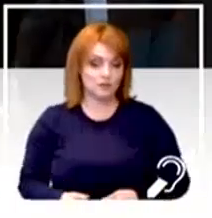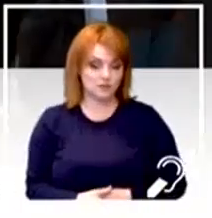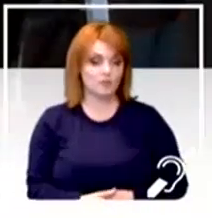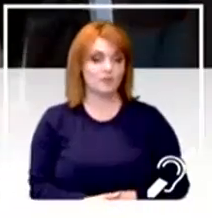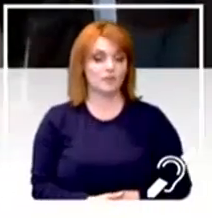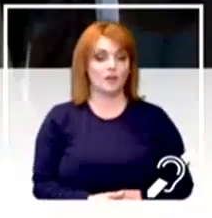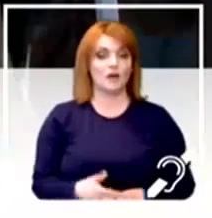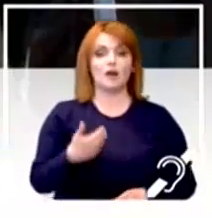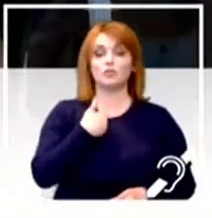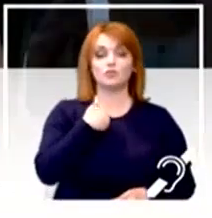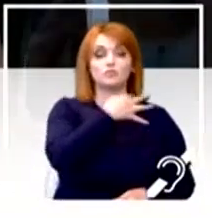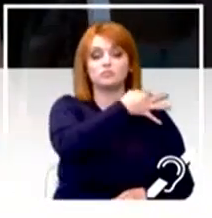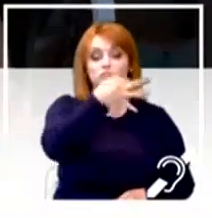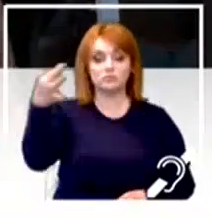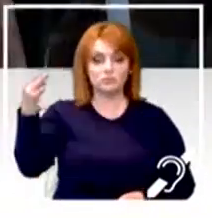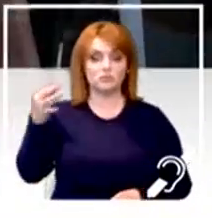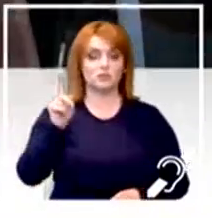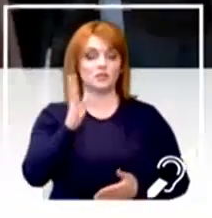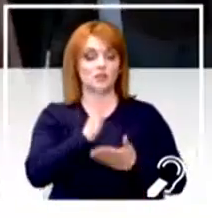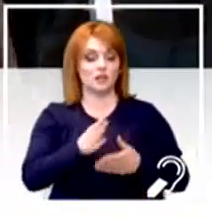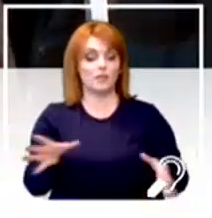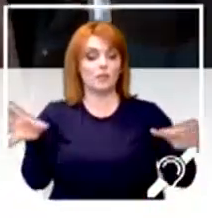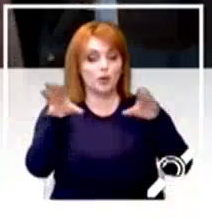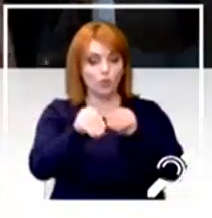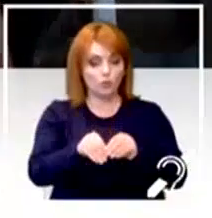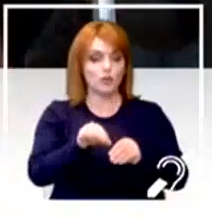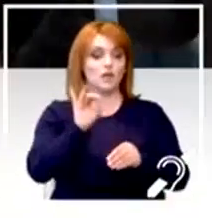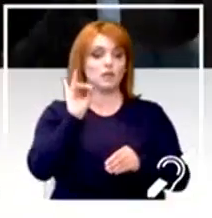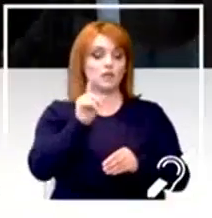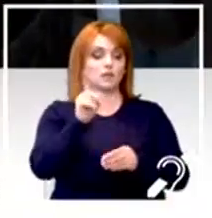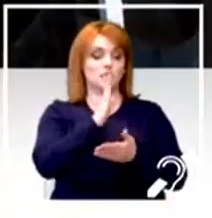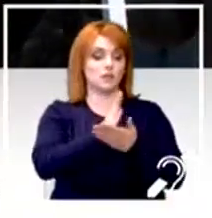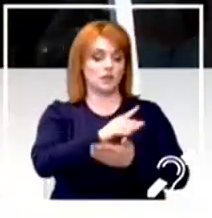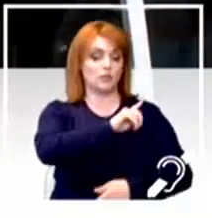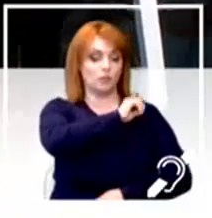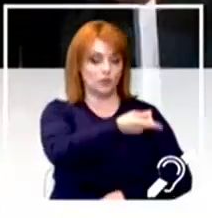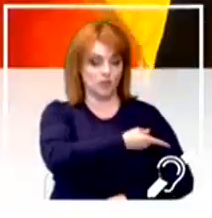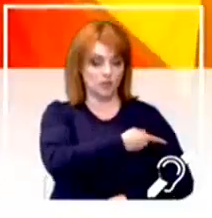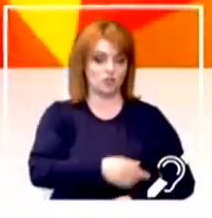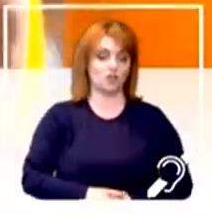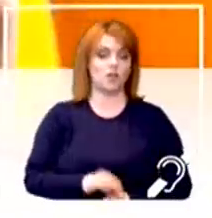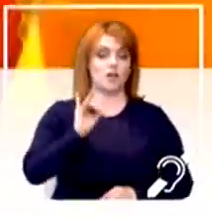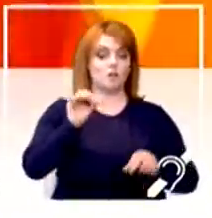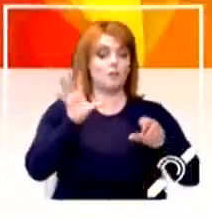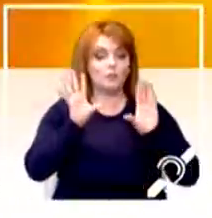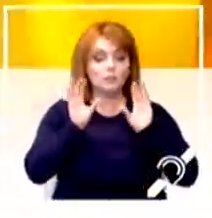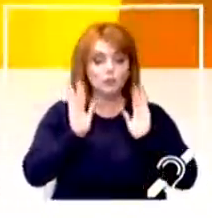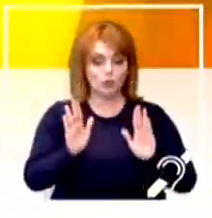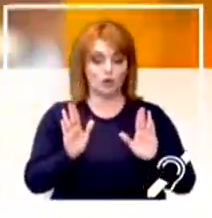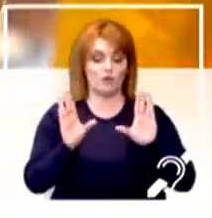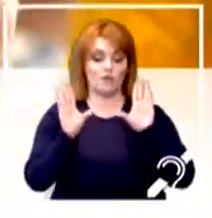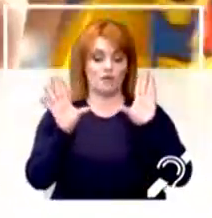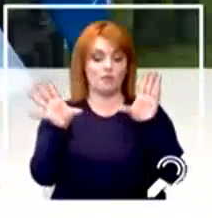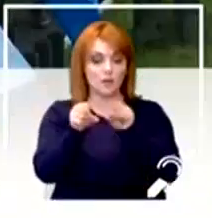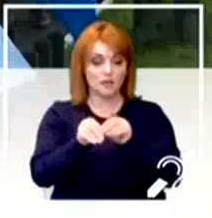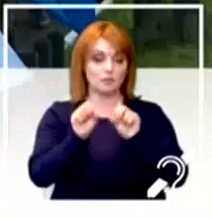că suntem împreună, suntem puternici și împreună putem face viața oamenilor mai bună. Participanții au adoptat un document